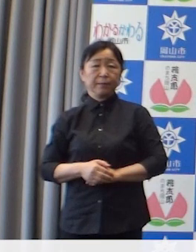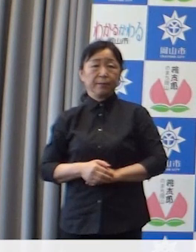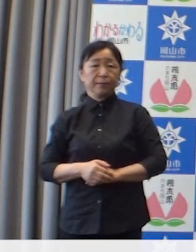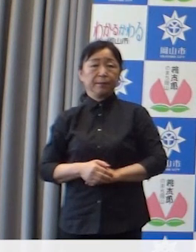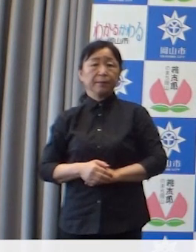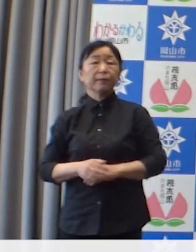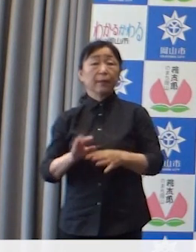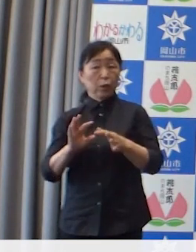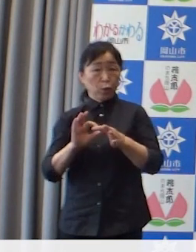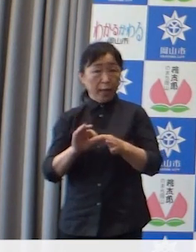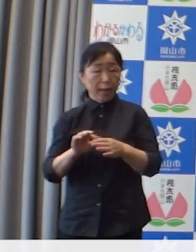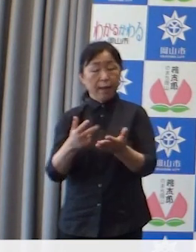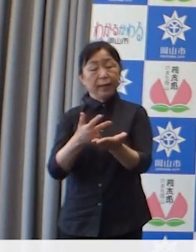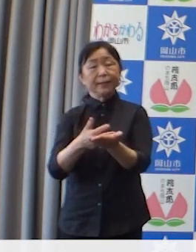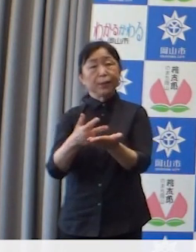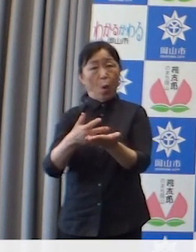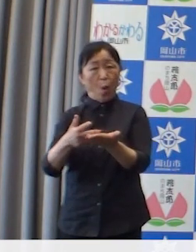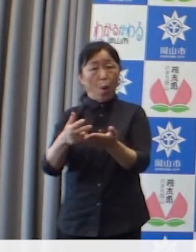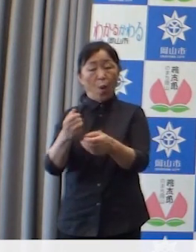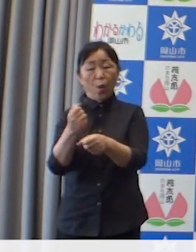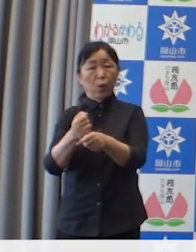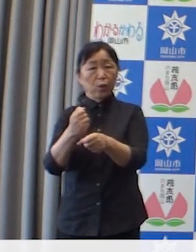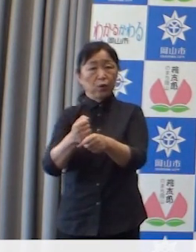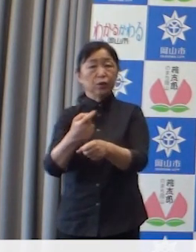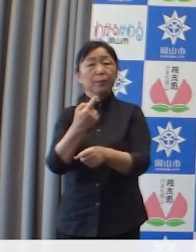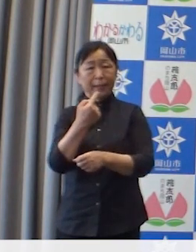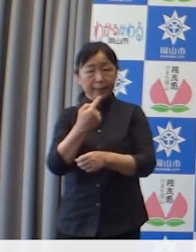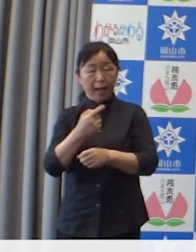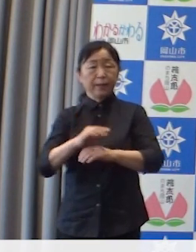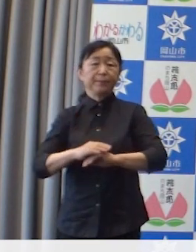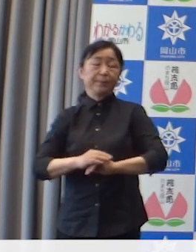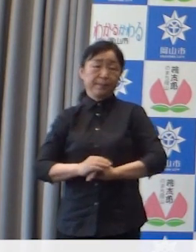こういう資料を作らせていただいて、